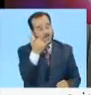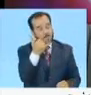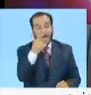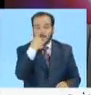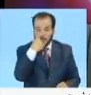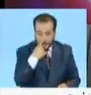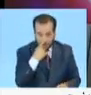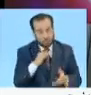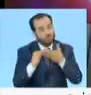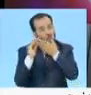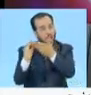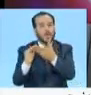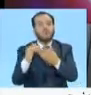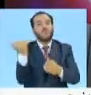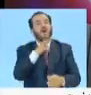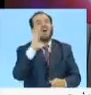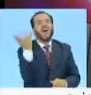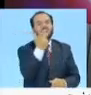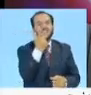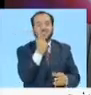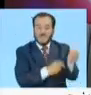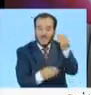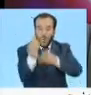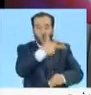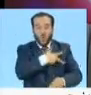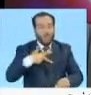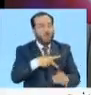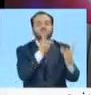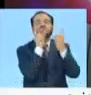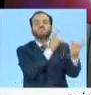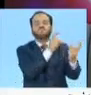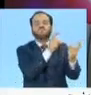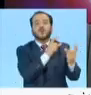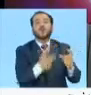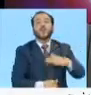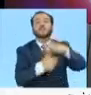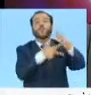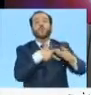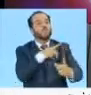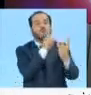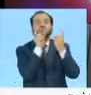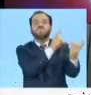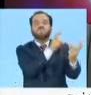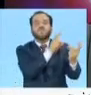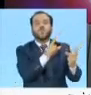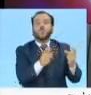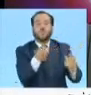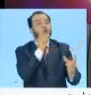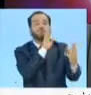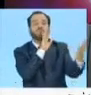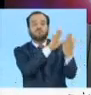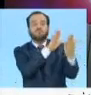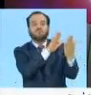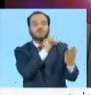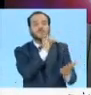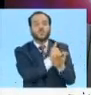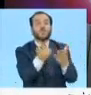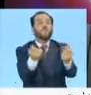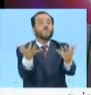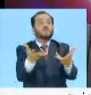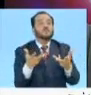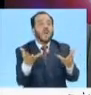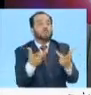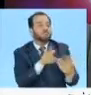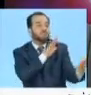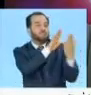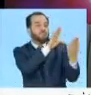أن تقف أمام أي تعسف من الحكومة، فتستجوب رئيس الوزراء وتسائل رئيس الوزراء، وديوان الرقابة المالية يجب